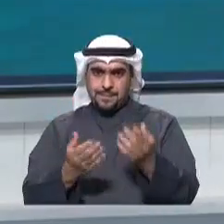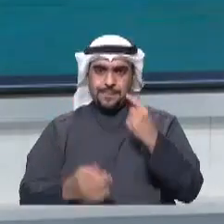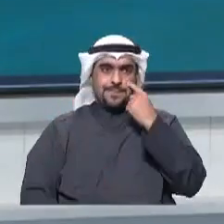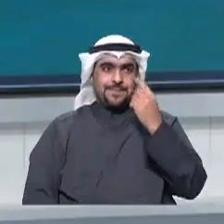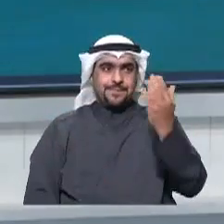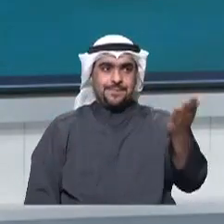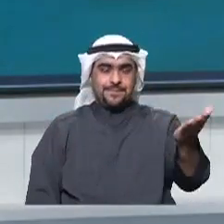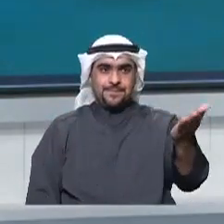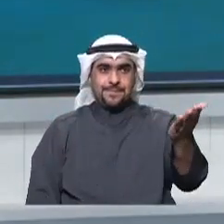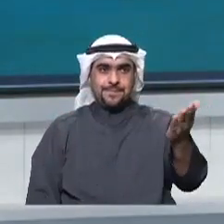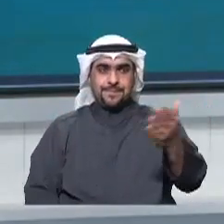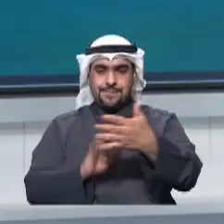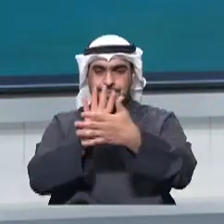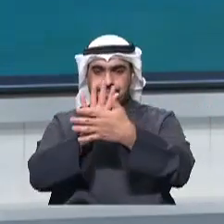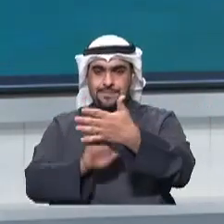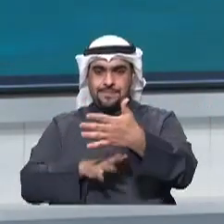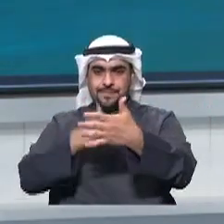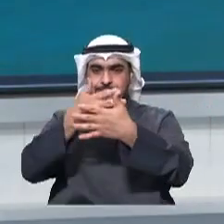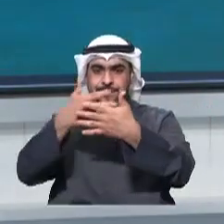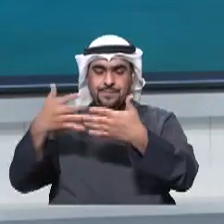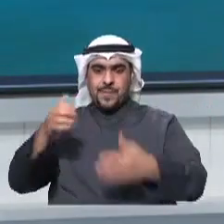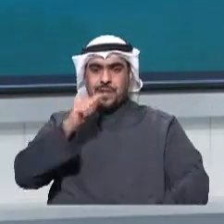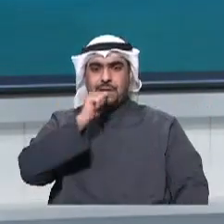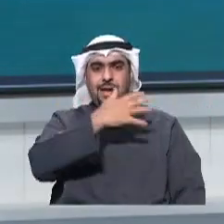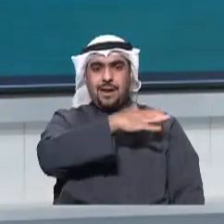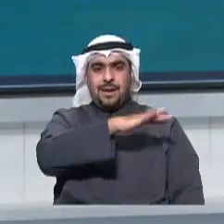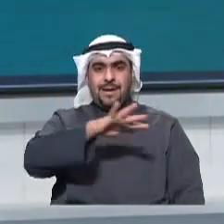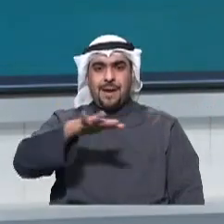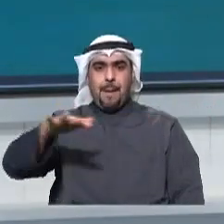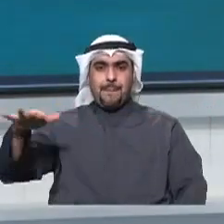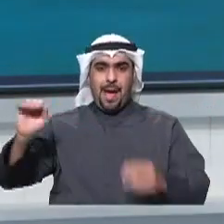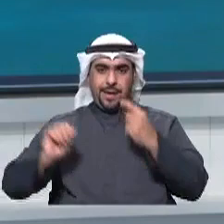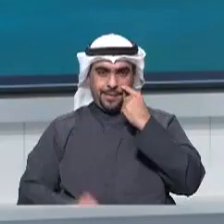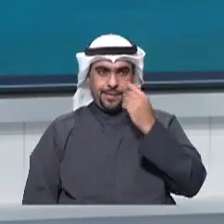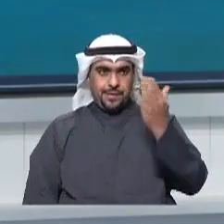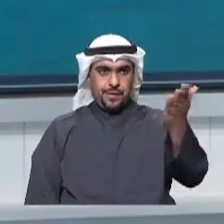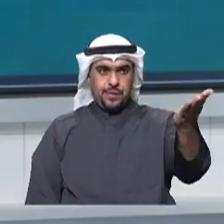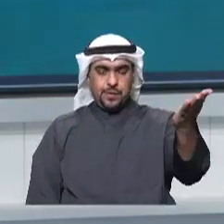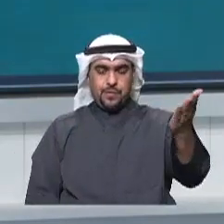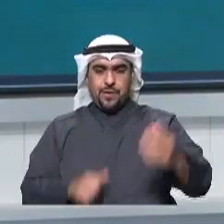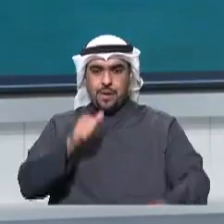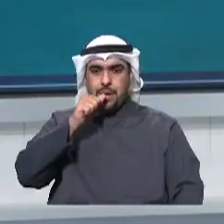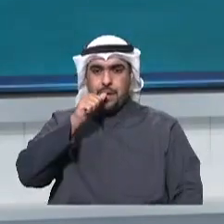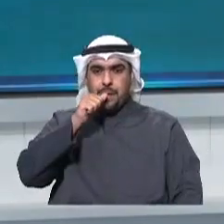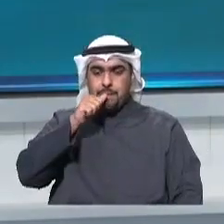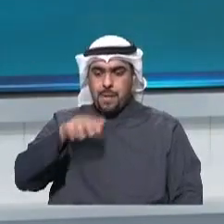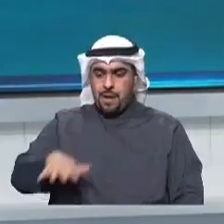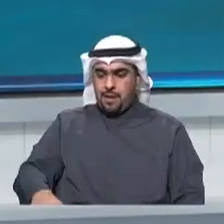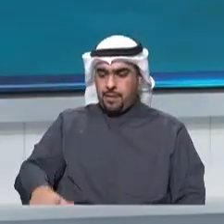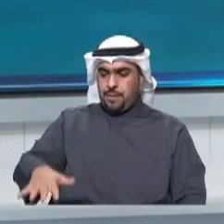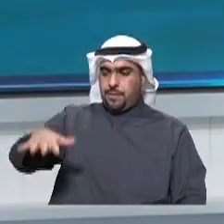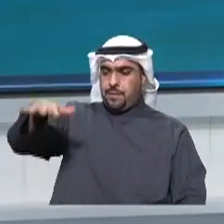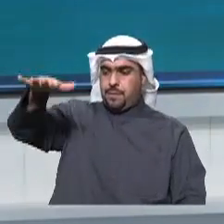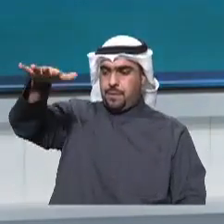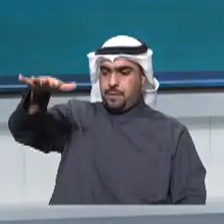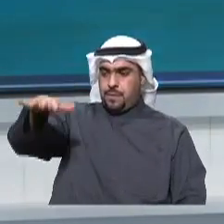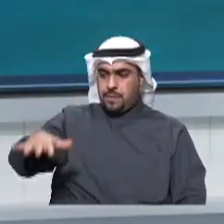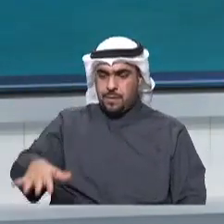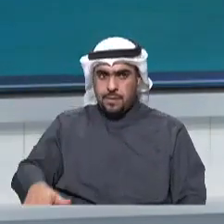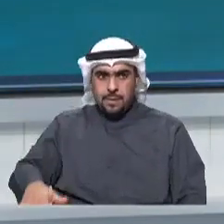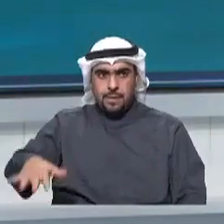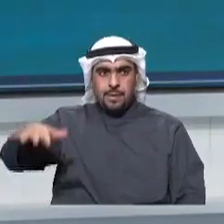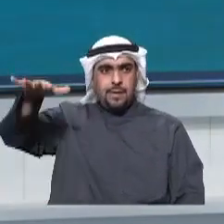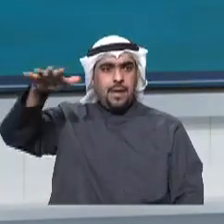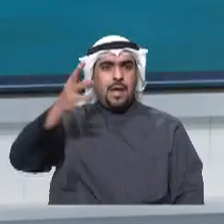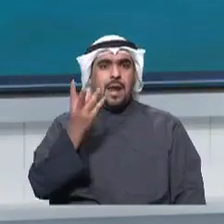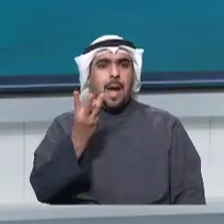ليلا. أما الأجواء البحرية خلال 24 ساعة القادمة، فحالة البحر خفيف إلى معتدل الموج هذه الليلة، متوقع ارتفاع الموج